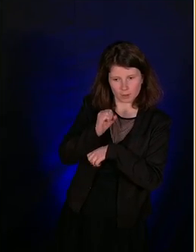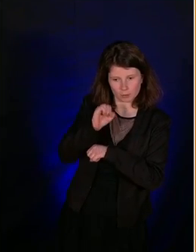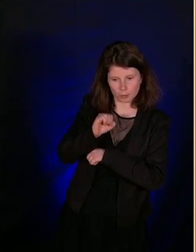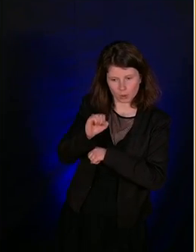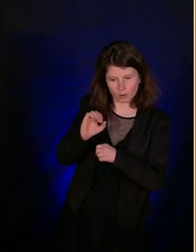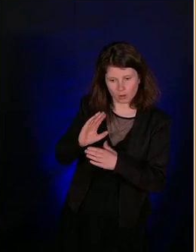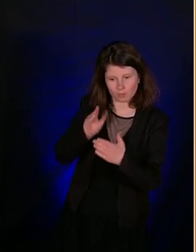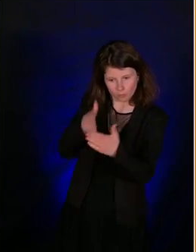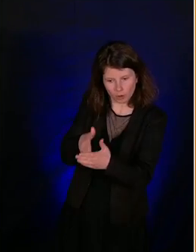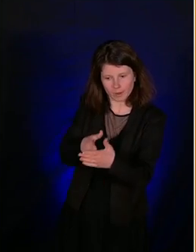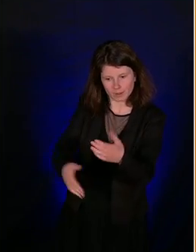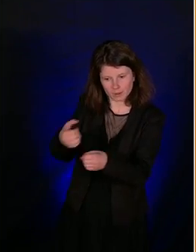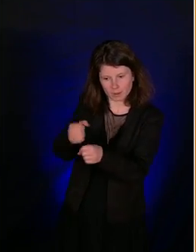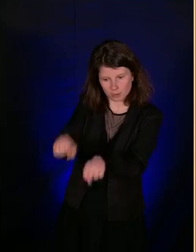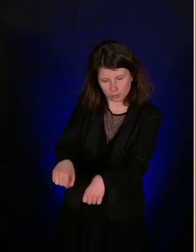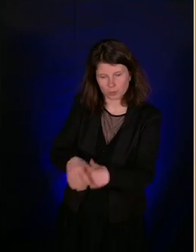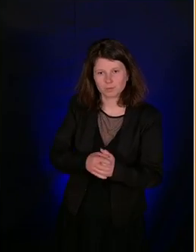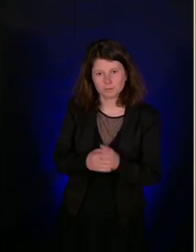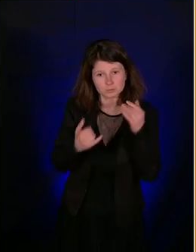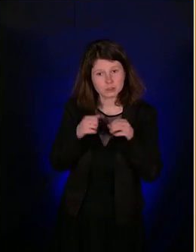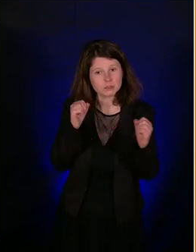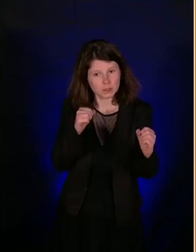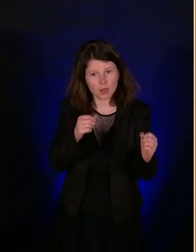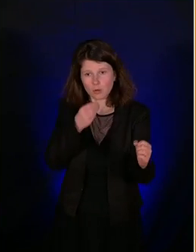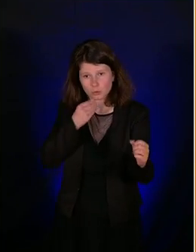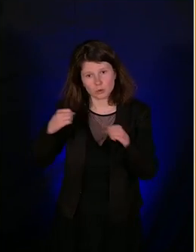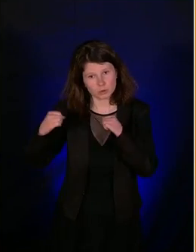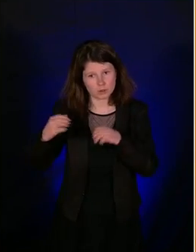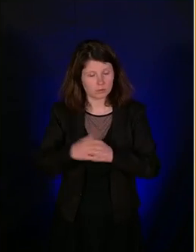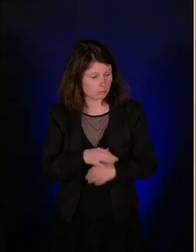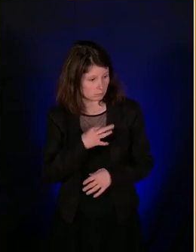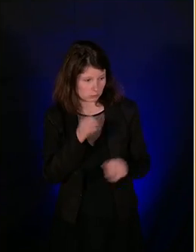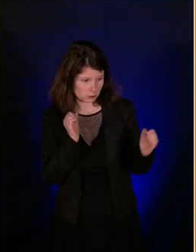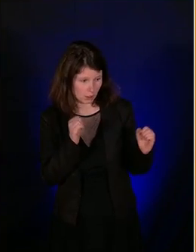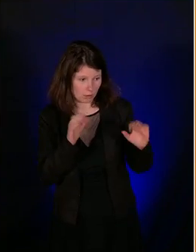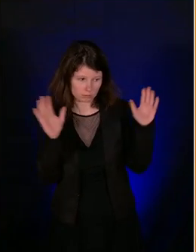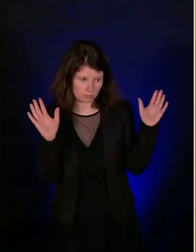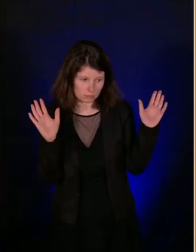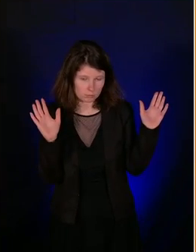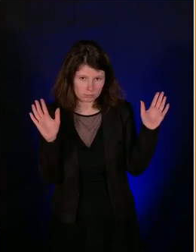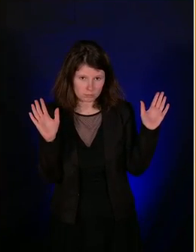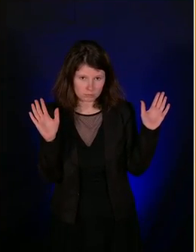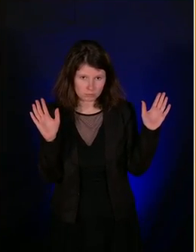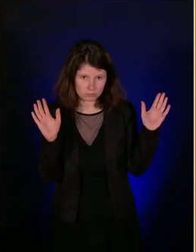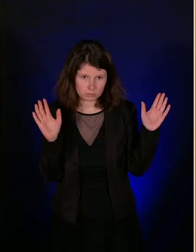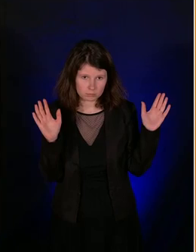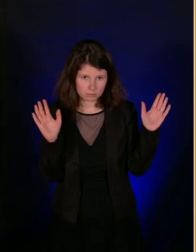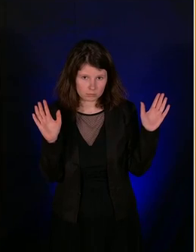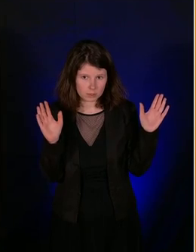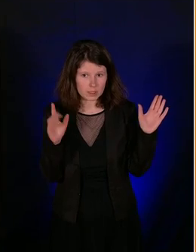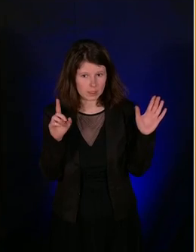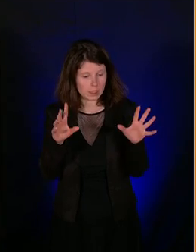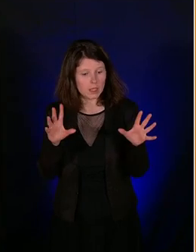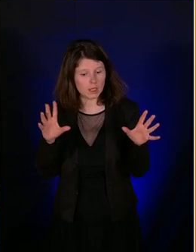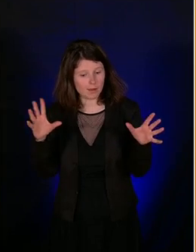blocage donc si on est d'accord là-dessus on est pour reten cet amendement alors on est d'autant plus d'accord que c'est écrit c'est associé si possible et